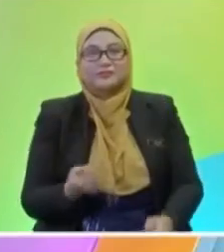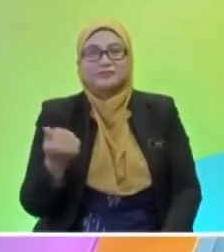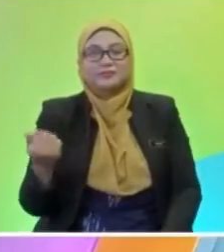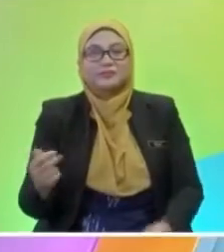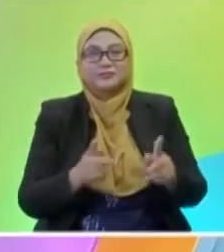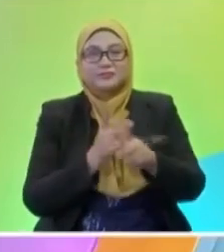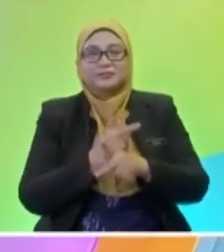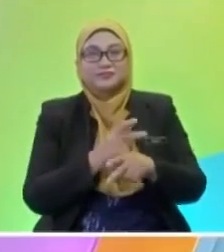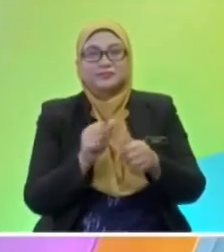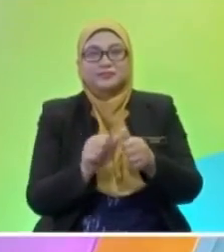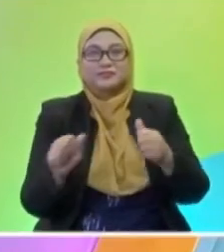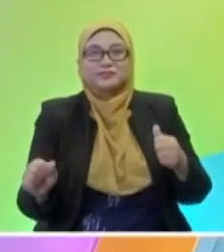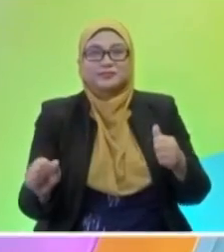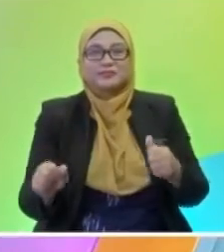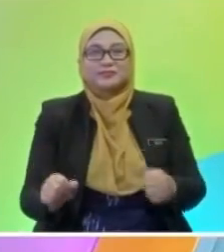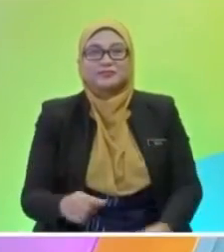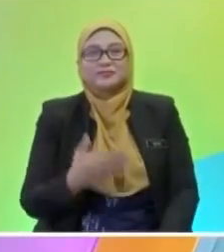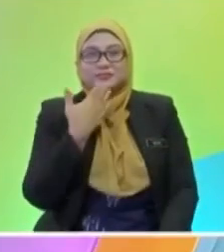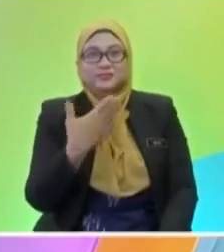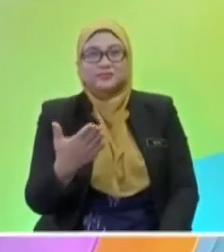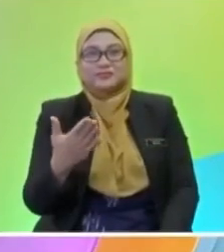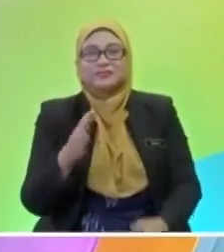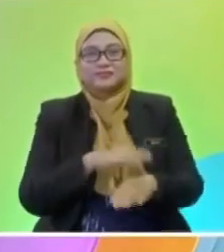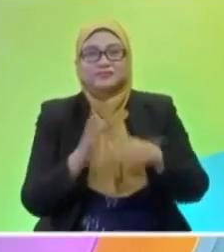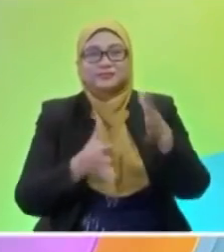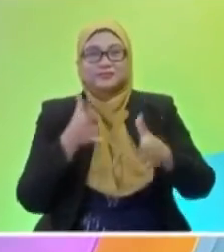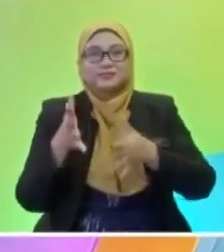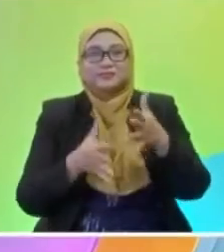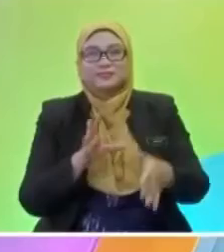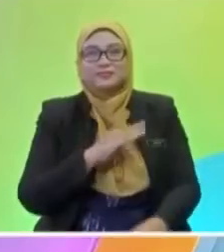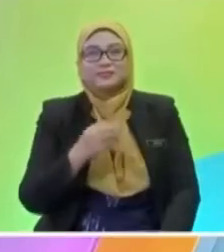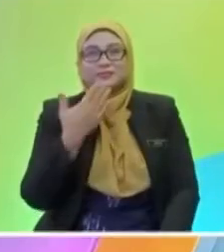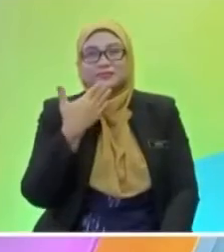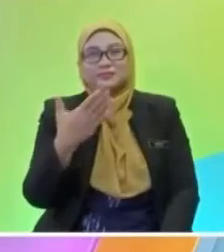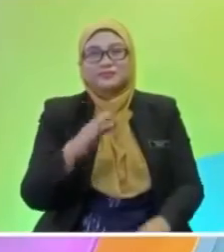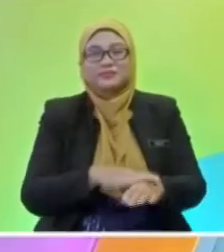lakaran. Terima kasih juga kepada juru bahasa isyarat kita dan terima kasih kepada anda kerana